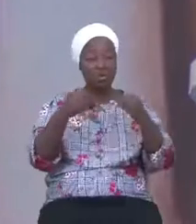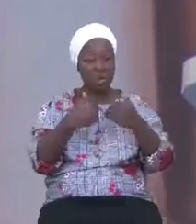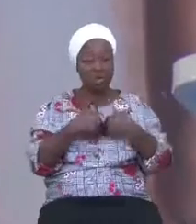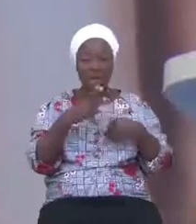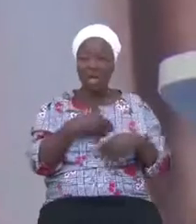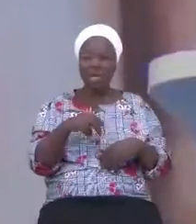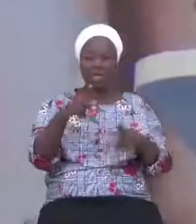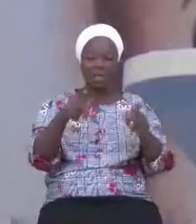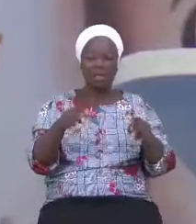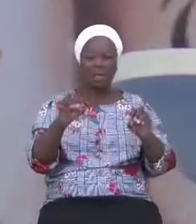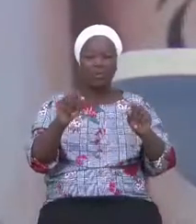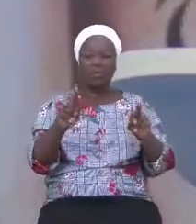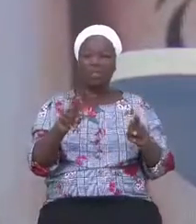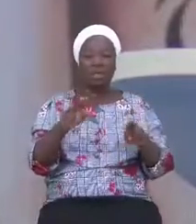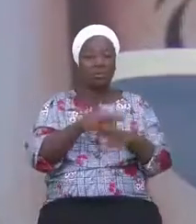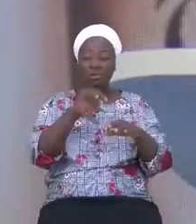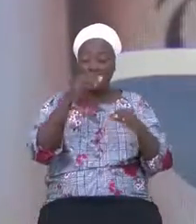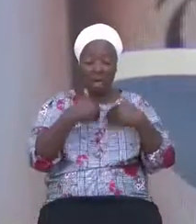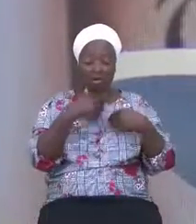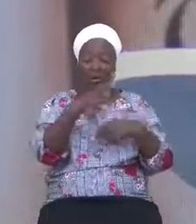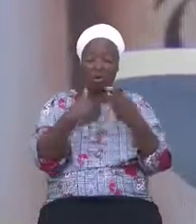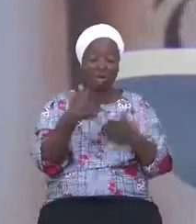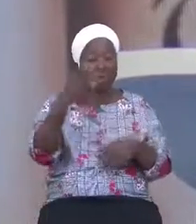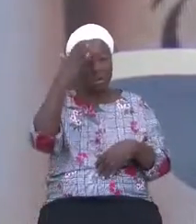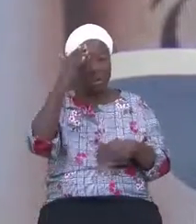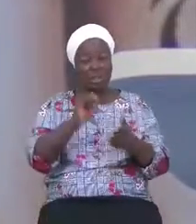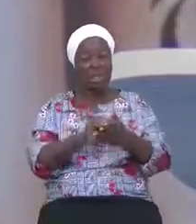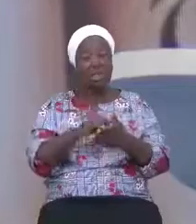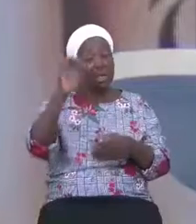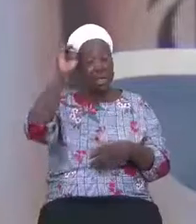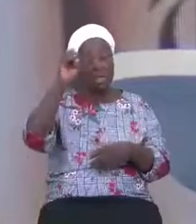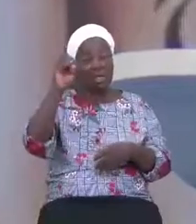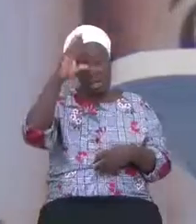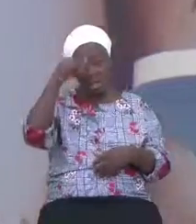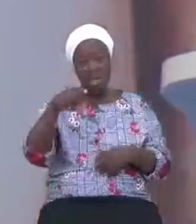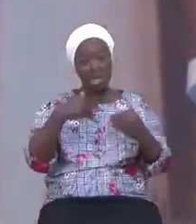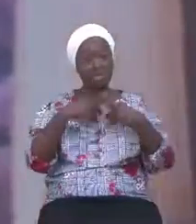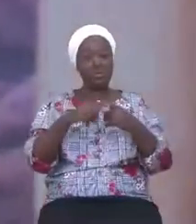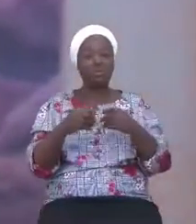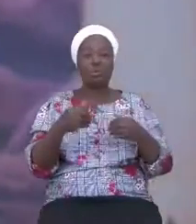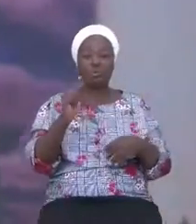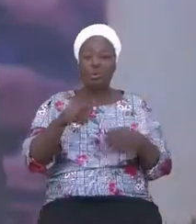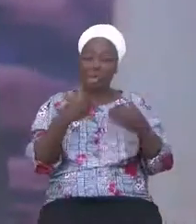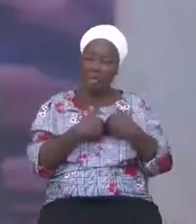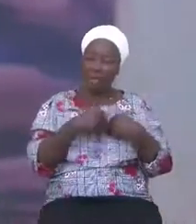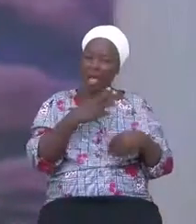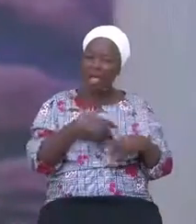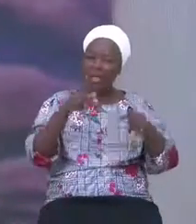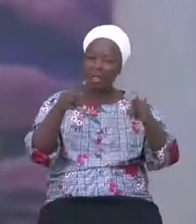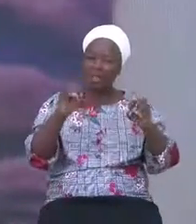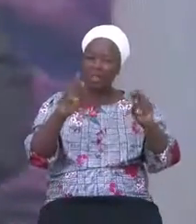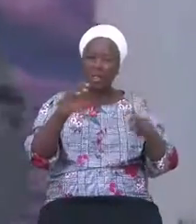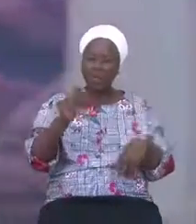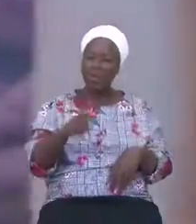Pierre n'avait pas toute la connaissance qu'il devrait avoir. Et Pierre doit être